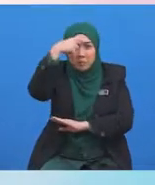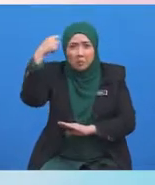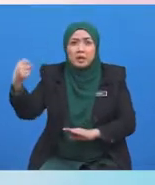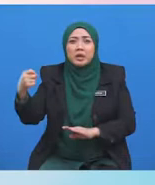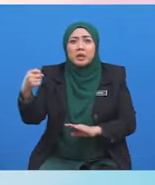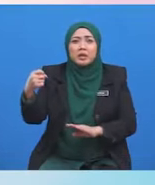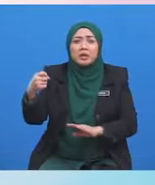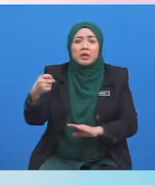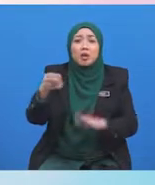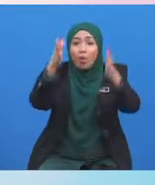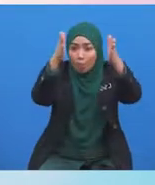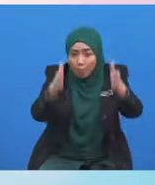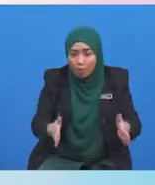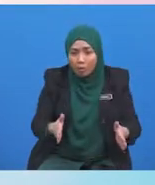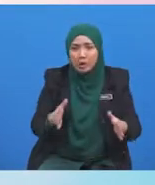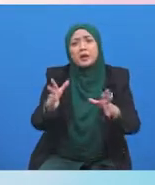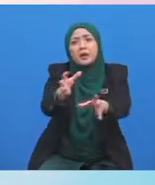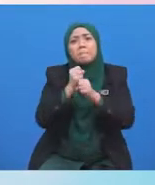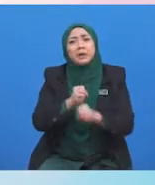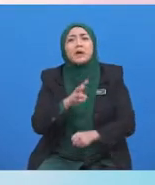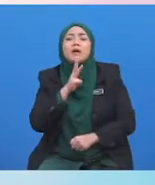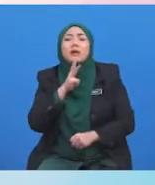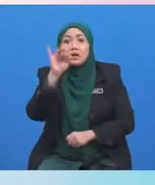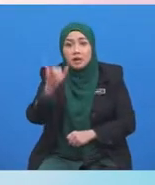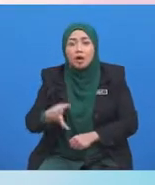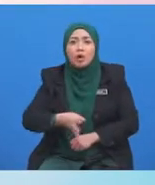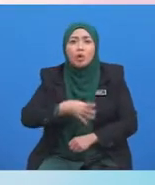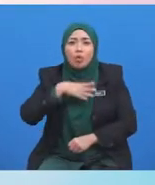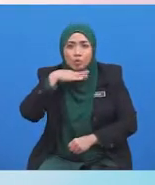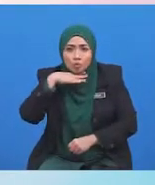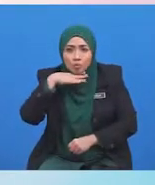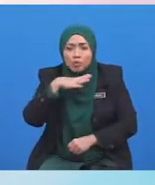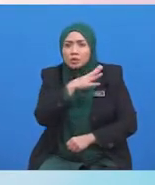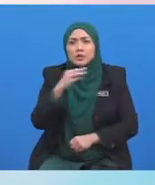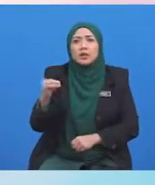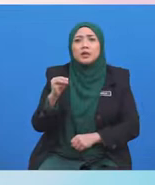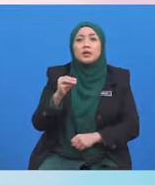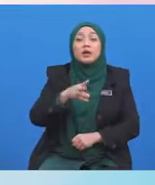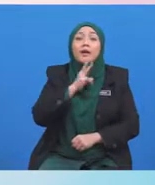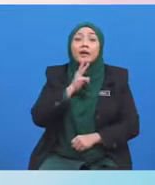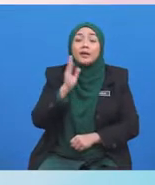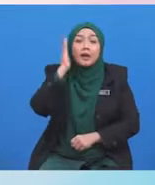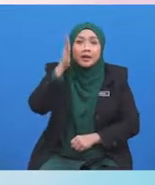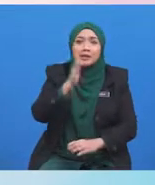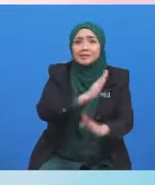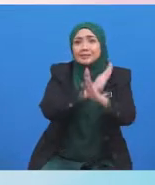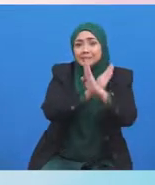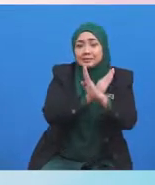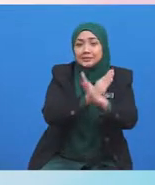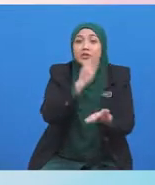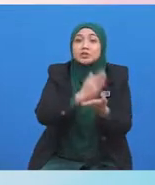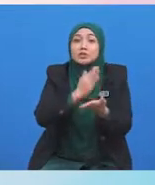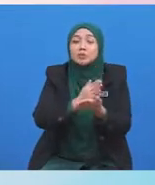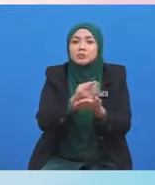manusia terjejas yang boleh menyebabkan berlakunya catuan kepada pengguna domestik. Kawasan sungai yang